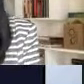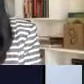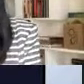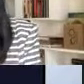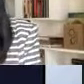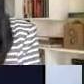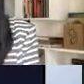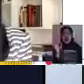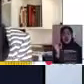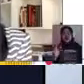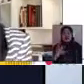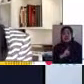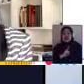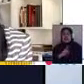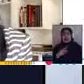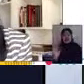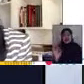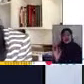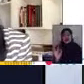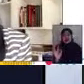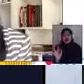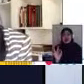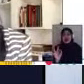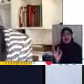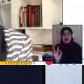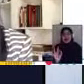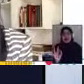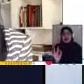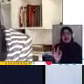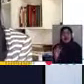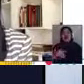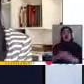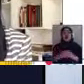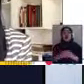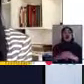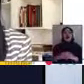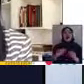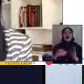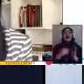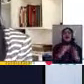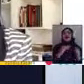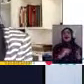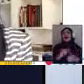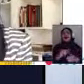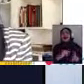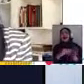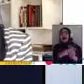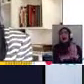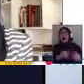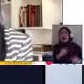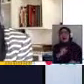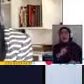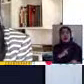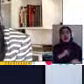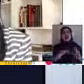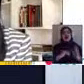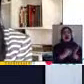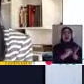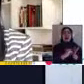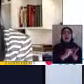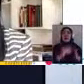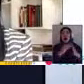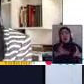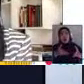sendiri, apalagi ini namanya data pribadi, jadi sesuatu yang sangat pribadi yang harus kita juga jaga